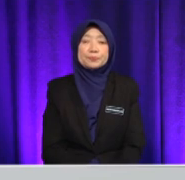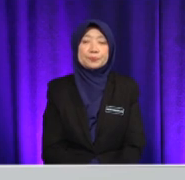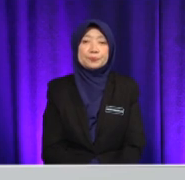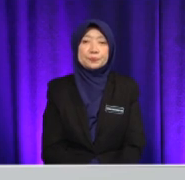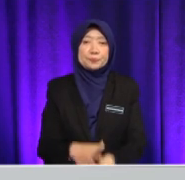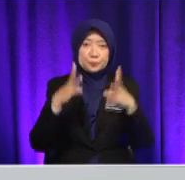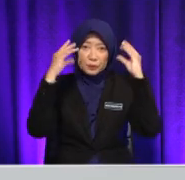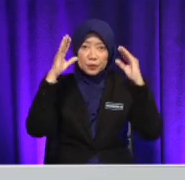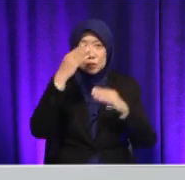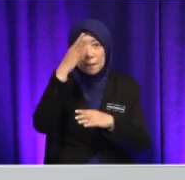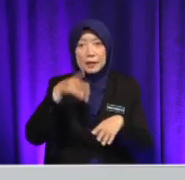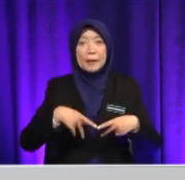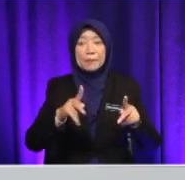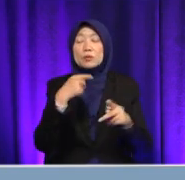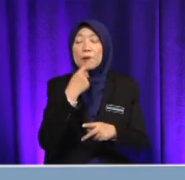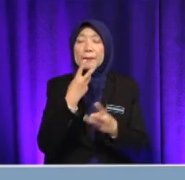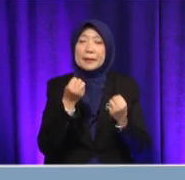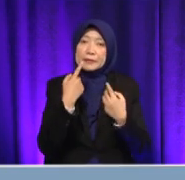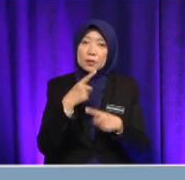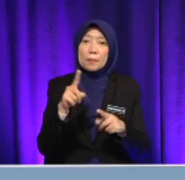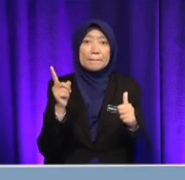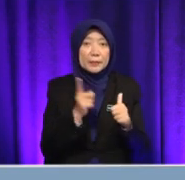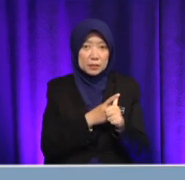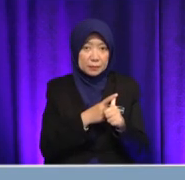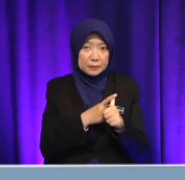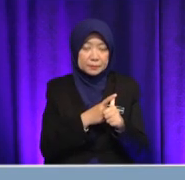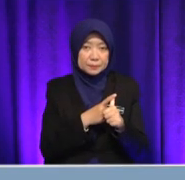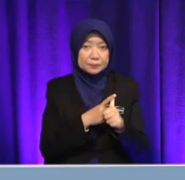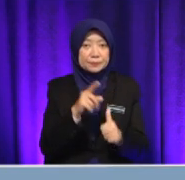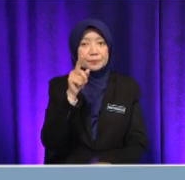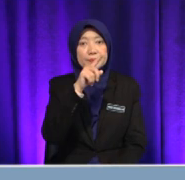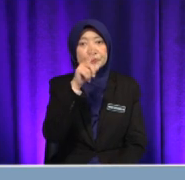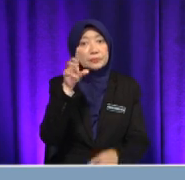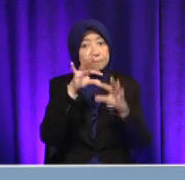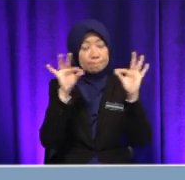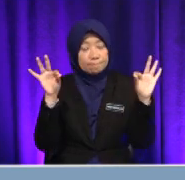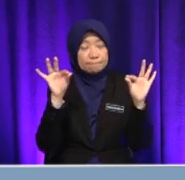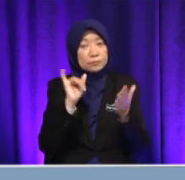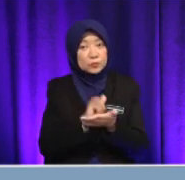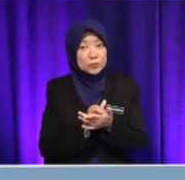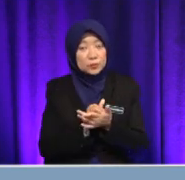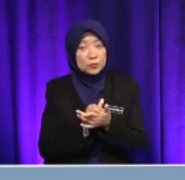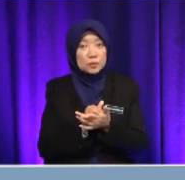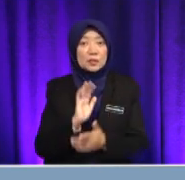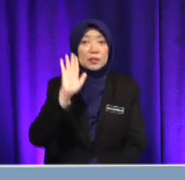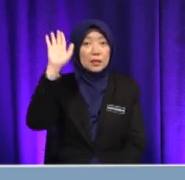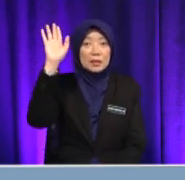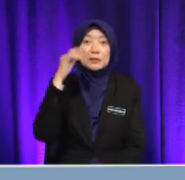jawab yang pertama itu benar ataupun palsu siapa itu